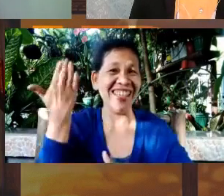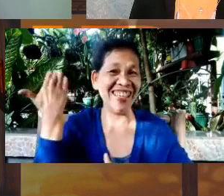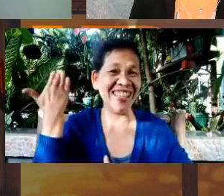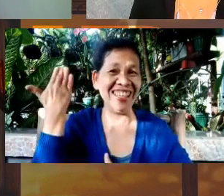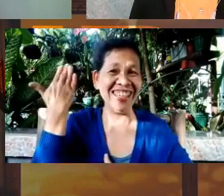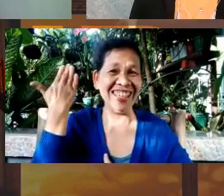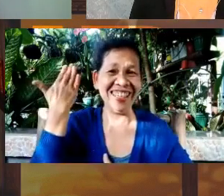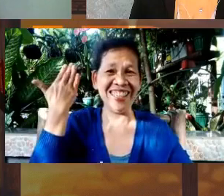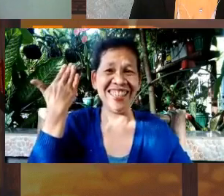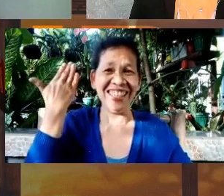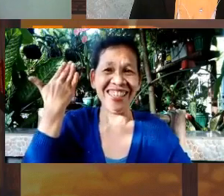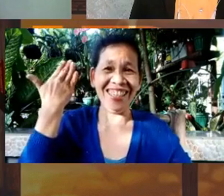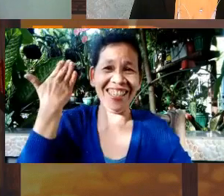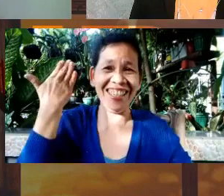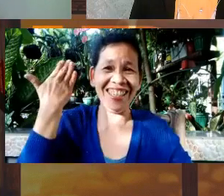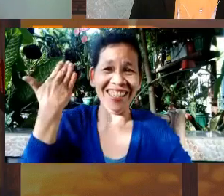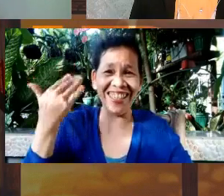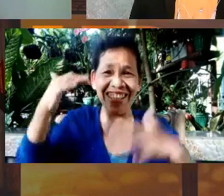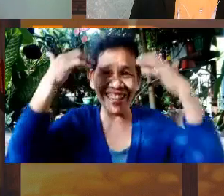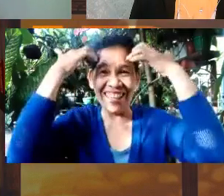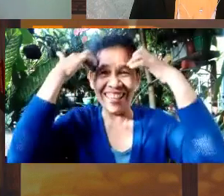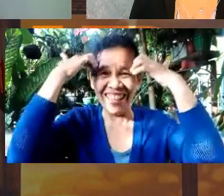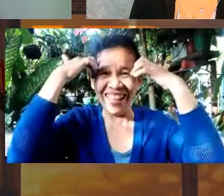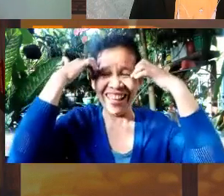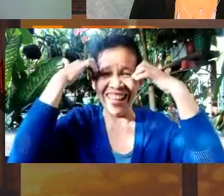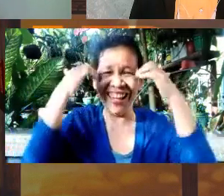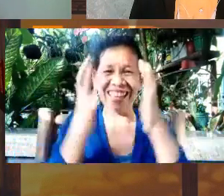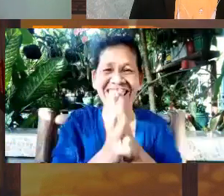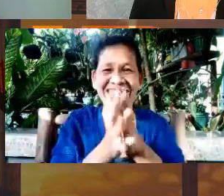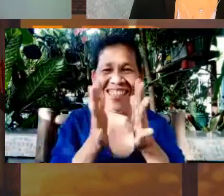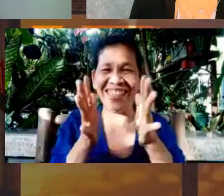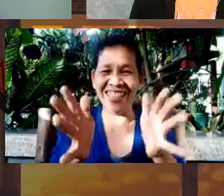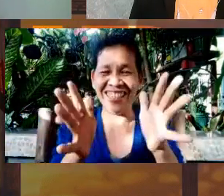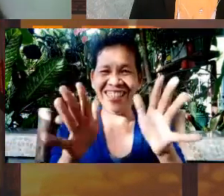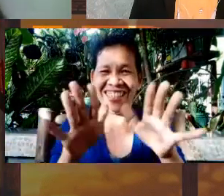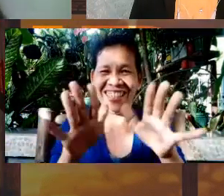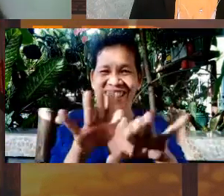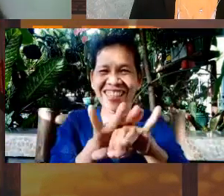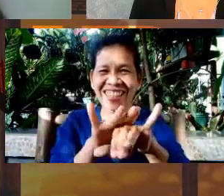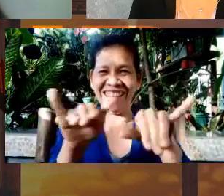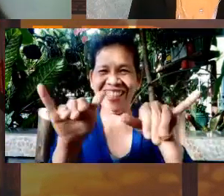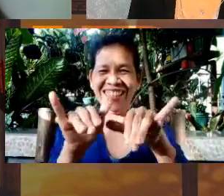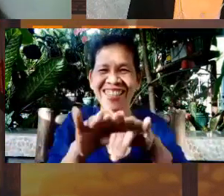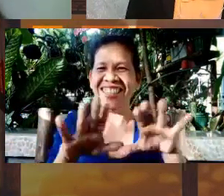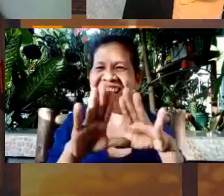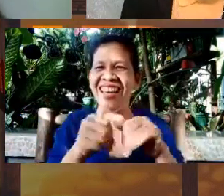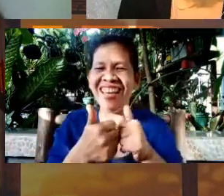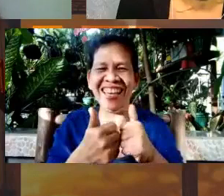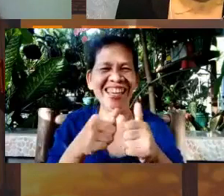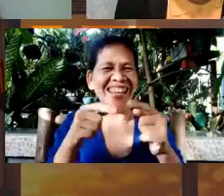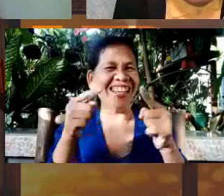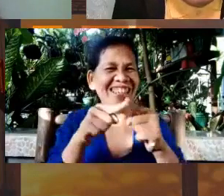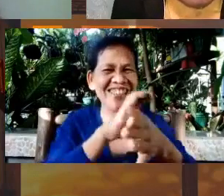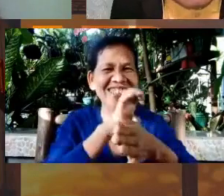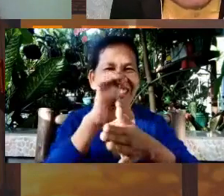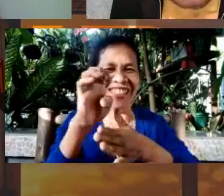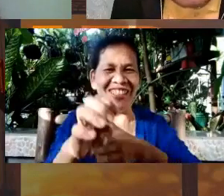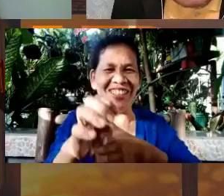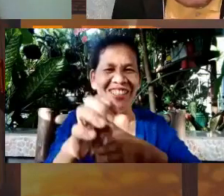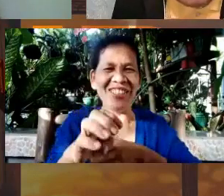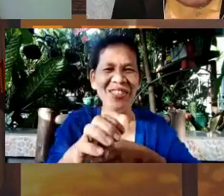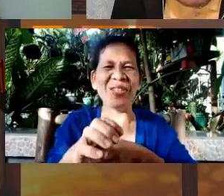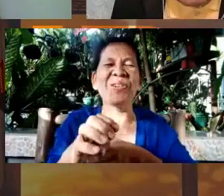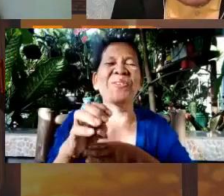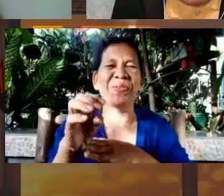galak, kasing laki ng butil ng mais. Hindi ko maintindihan kung paano ko tatapusin yung aking sermon. Mabuti natapos